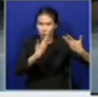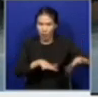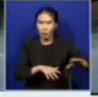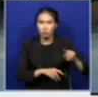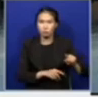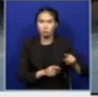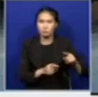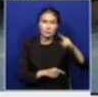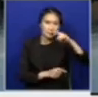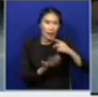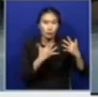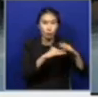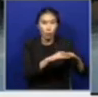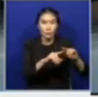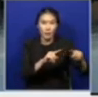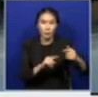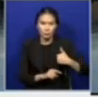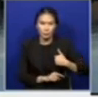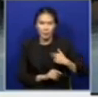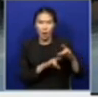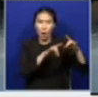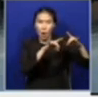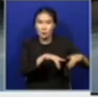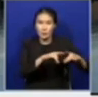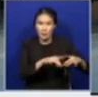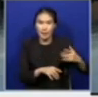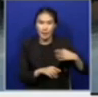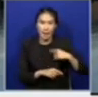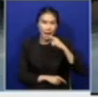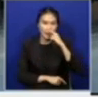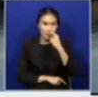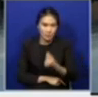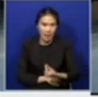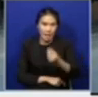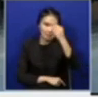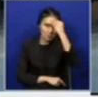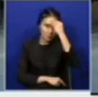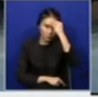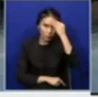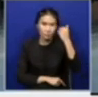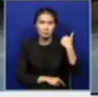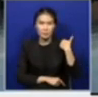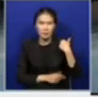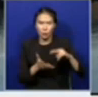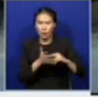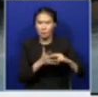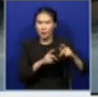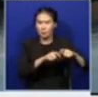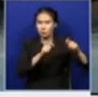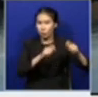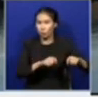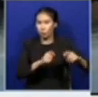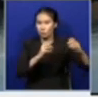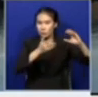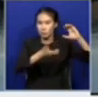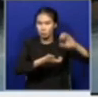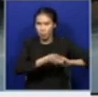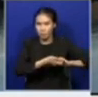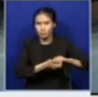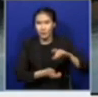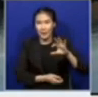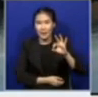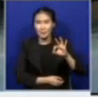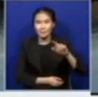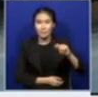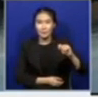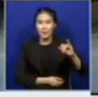7ประเทศก็คือสิงคโปร์บรูไนมาเลเซียเวียดนามออสเตรเลียนิวซีแลนด์แล้วก็ญี่ปุ่นนะคะเป็นสมาชิกความตกลงอา